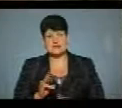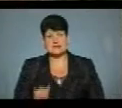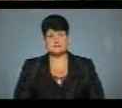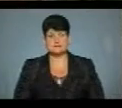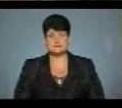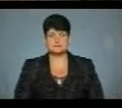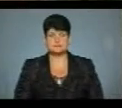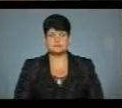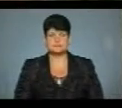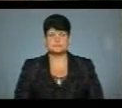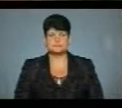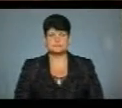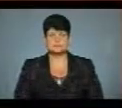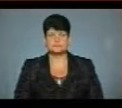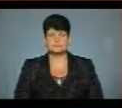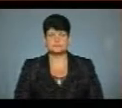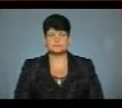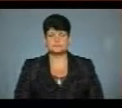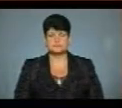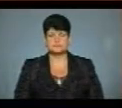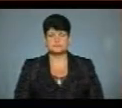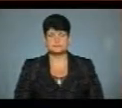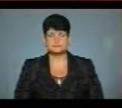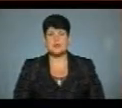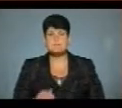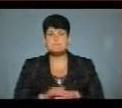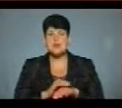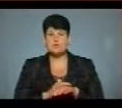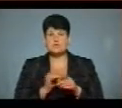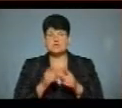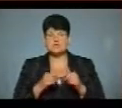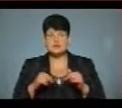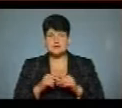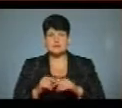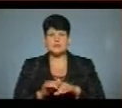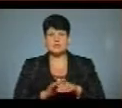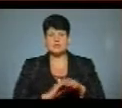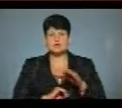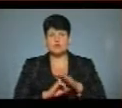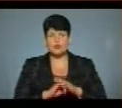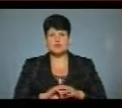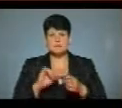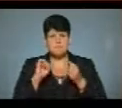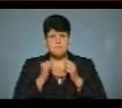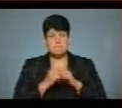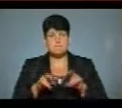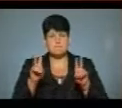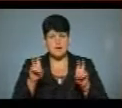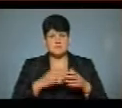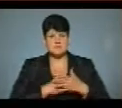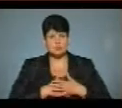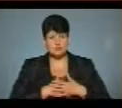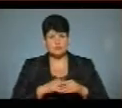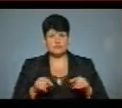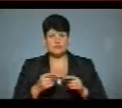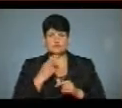Новини на Суспільному. Тернопільщина. Благодійна організація «Благодійний фонд пам'яті «Любов» створена в червні цього року.